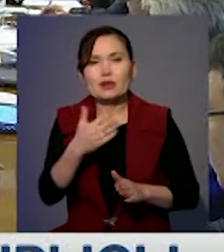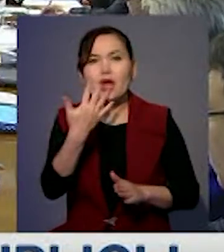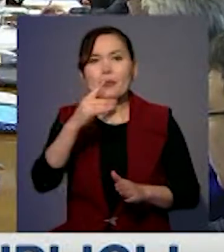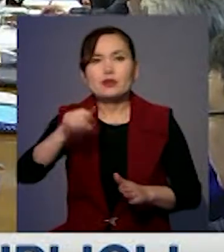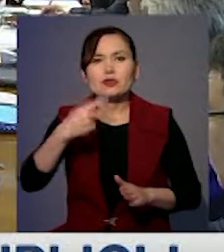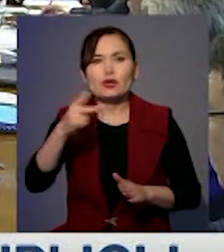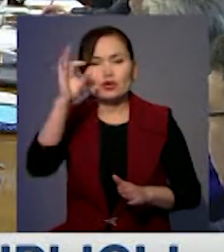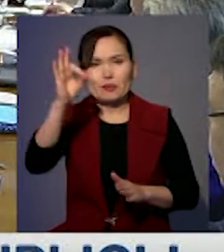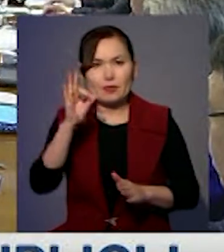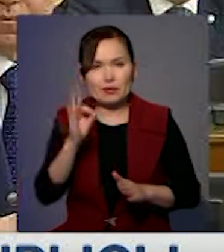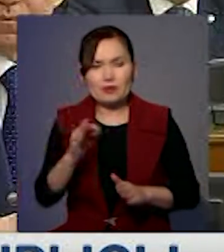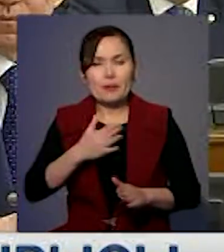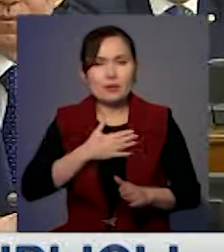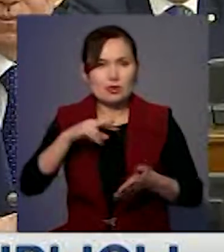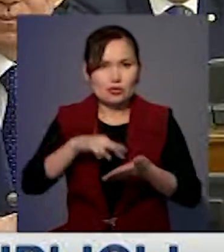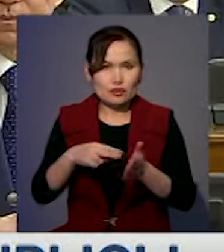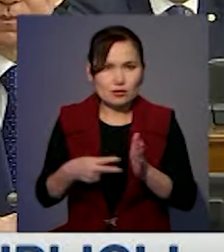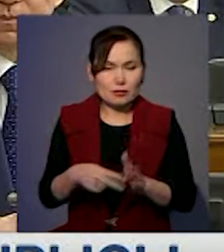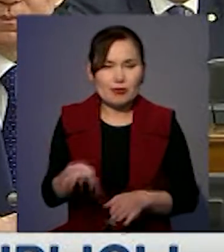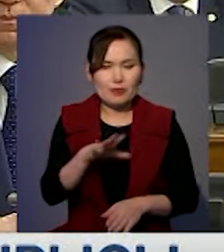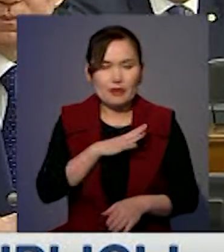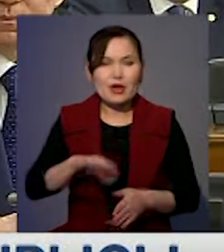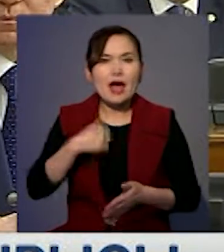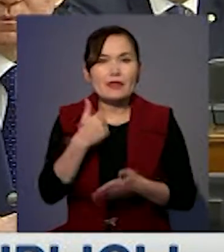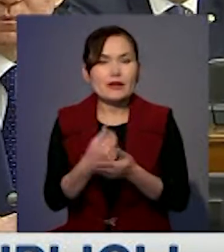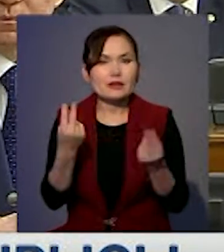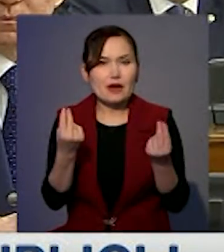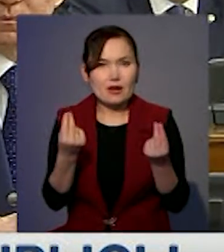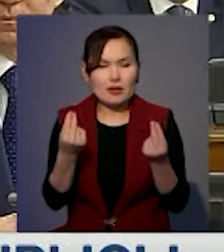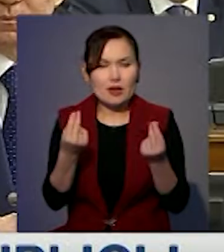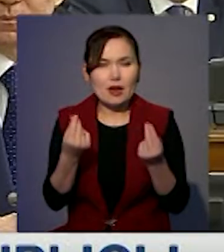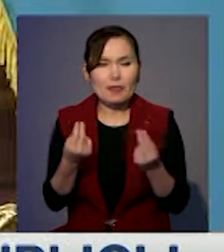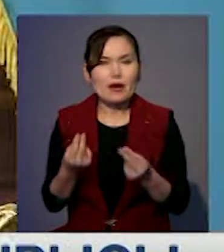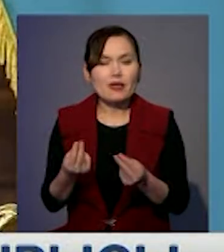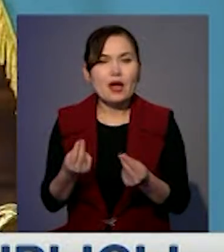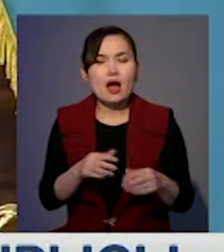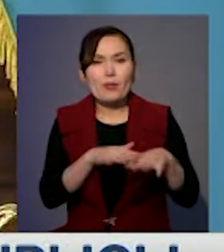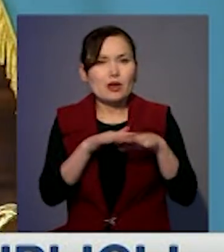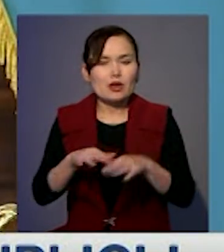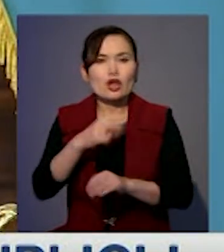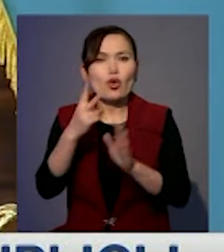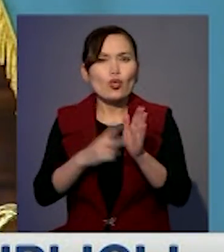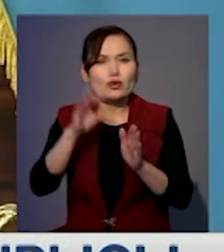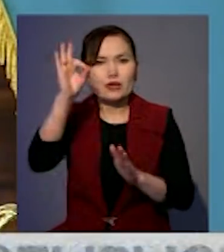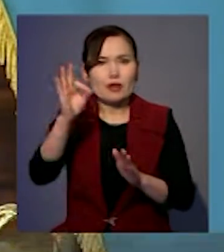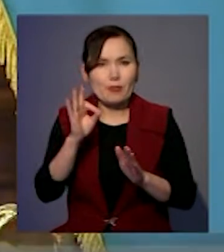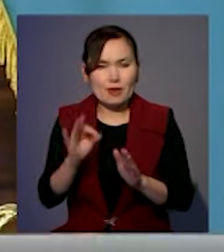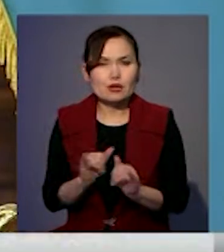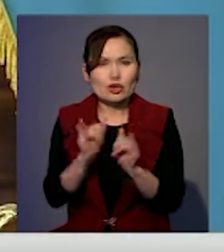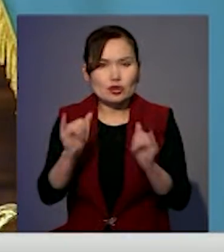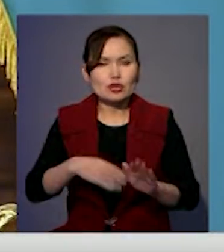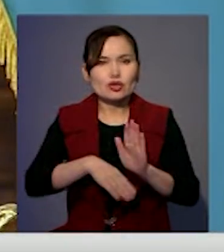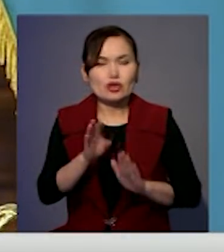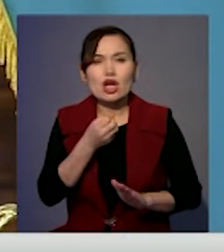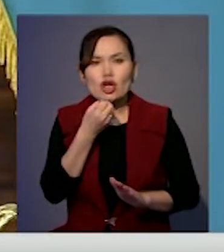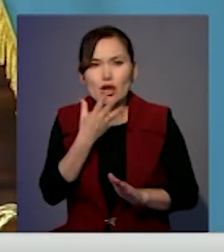5,13%, солай деп біз жоспарлаған болатынбыз. Негізгі капиталға инвестициялар 17%-тен жоғары, бұл да